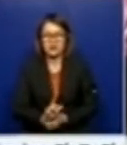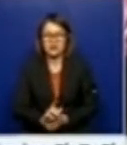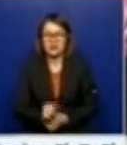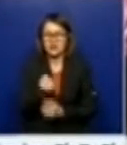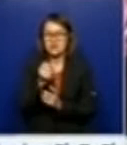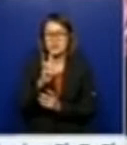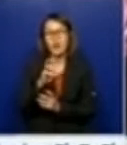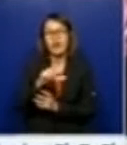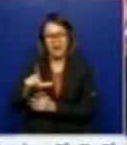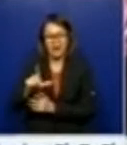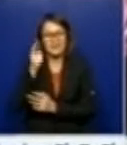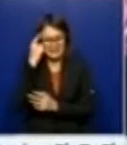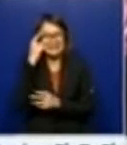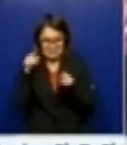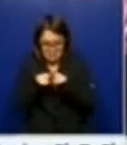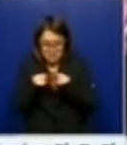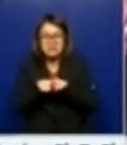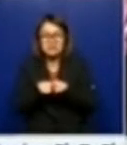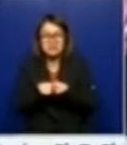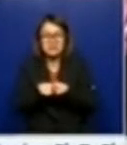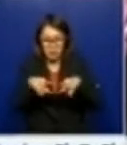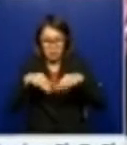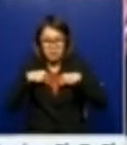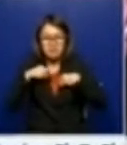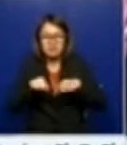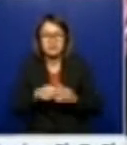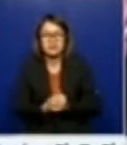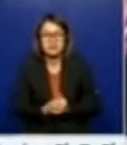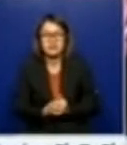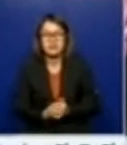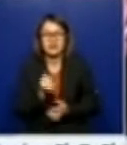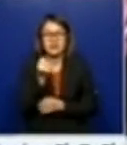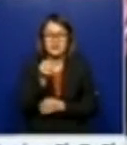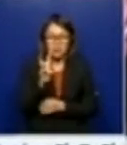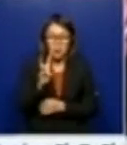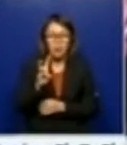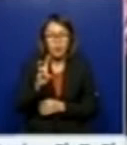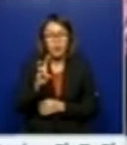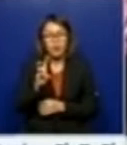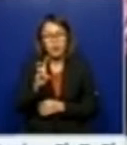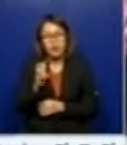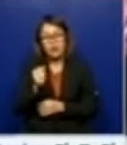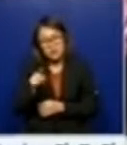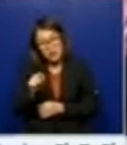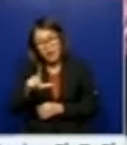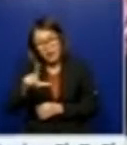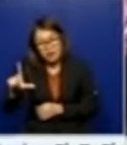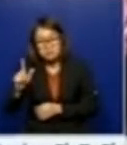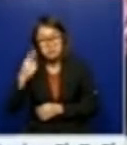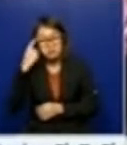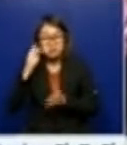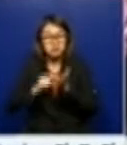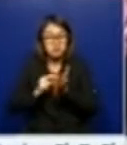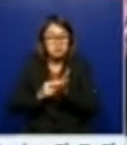เสียงยังเห็นชอบด้วยถ้าบอกว่าอย่างนั้นถ้าแล้ว11ล้านเสียงเหรอครับไม่มีความหมายแล้วครับ